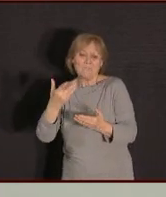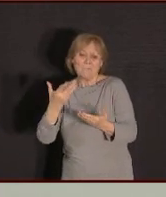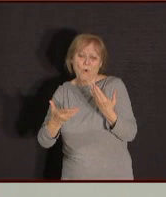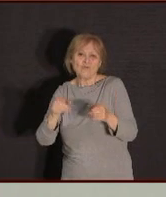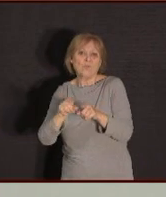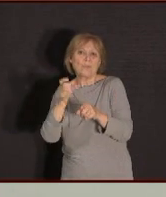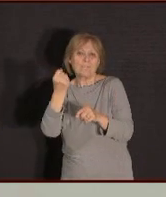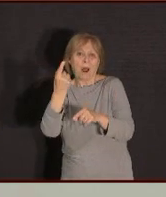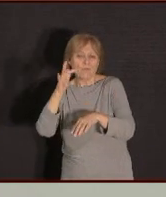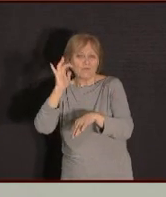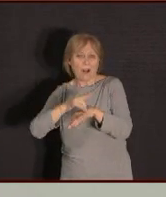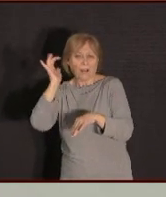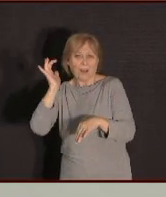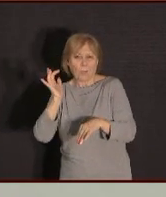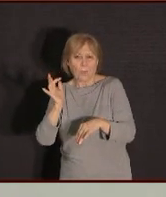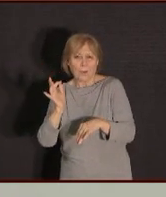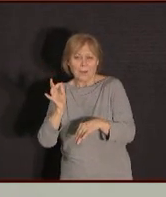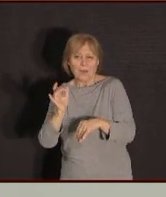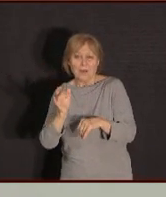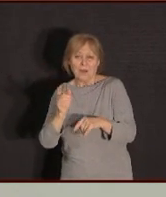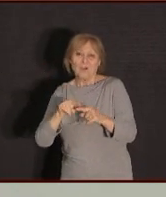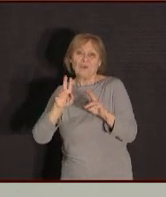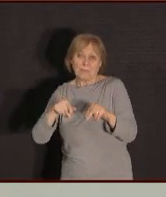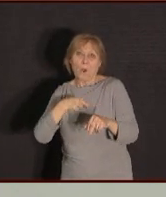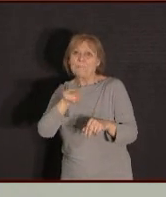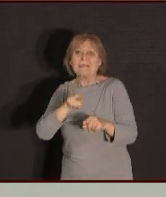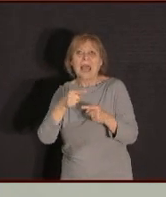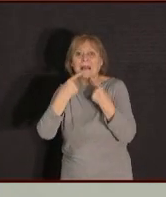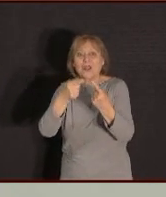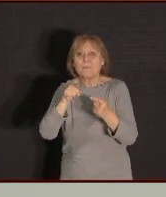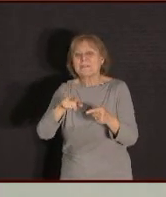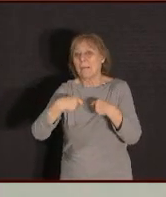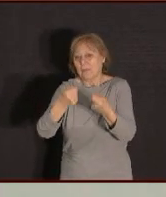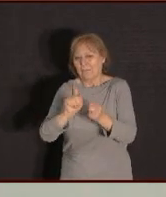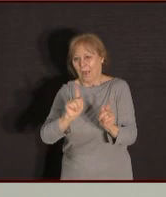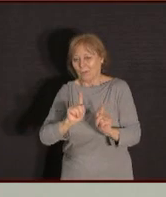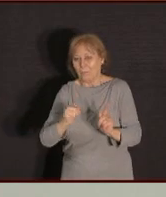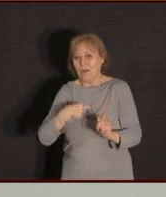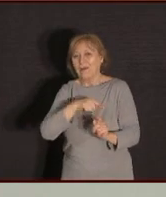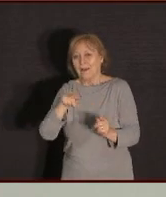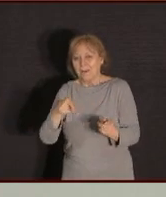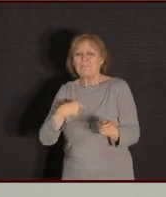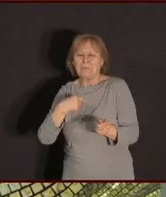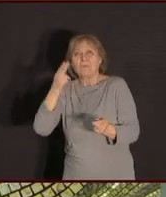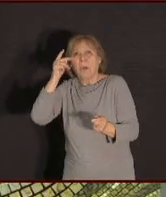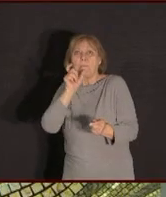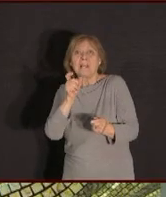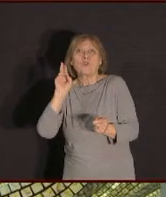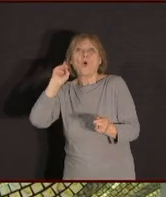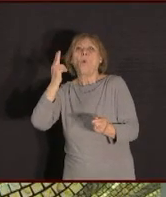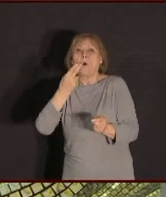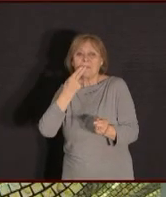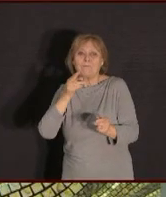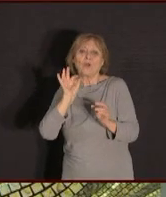majhen žaljivo izpadel, čeprav ga mi ne izrečemo s tem namenom. Mi poznamo gluhonemi in čist